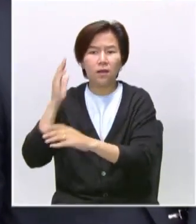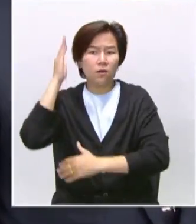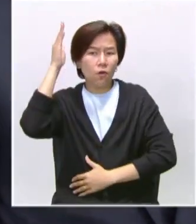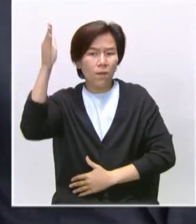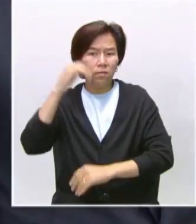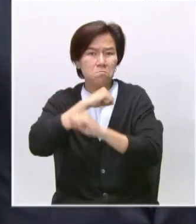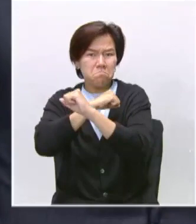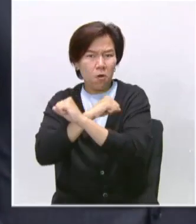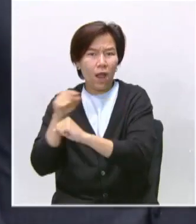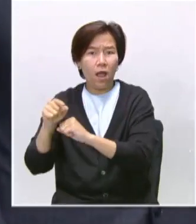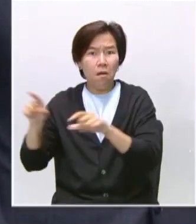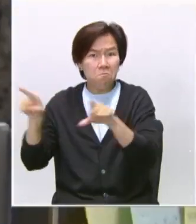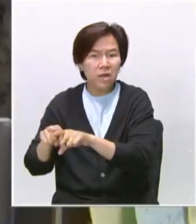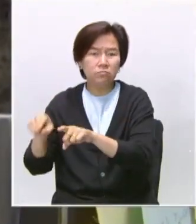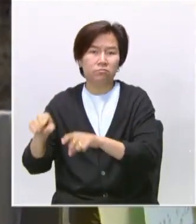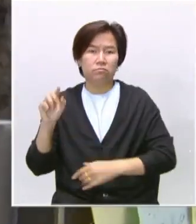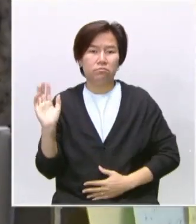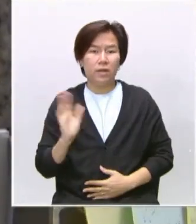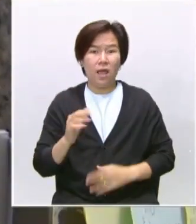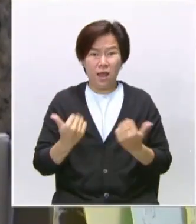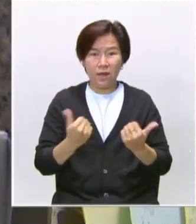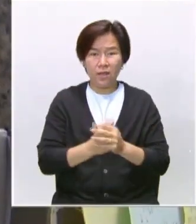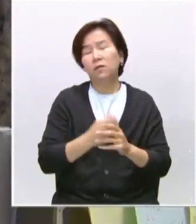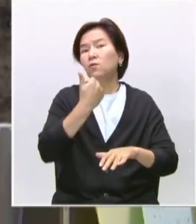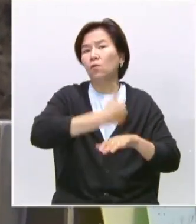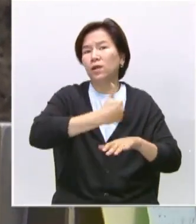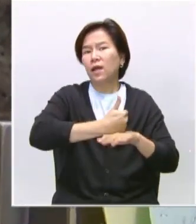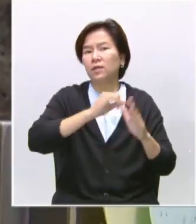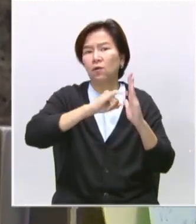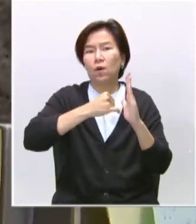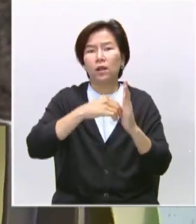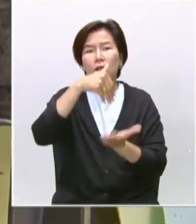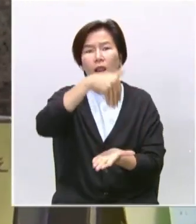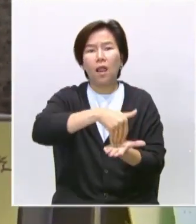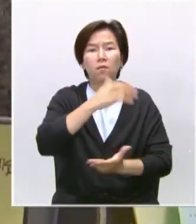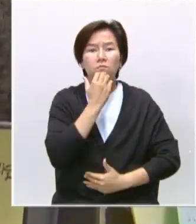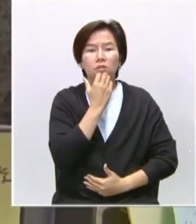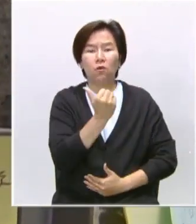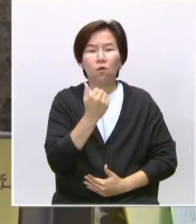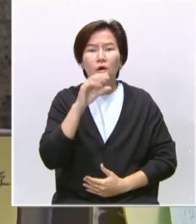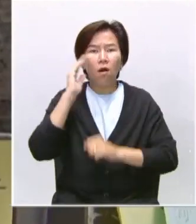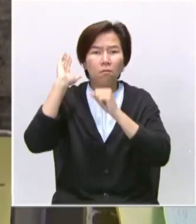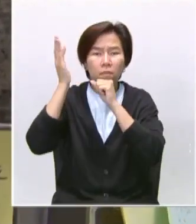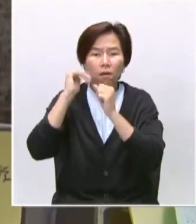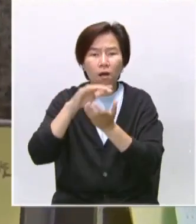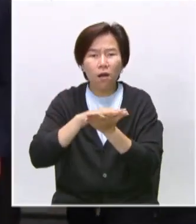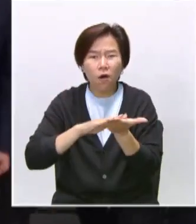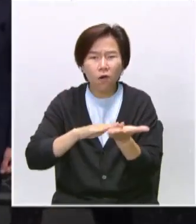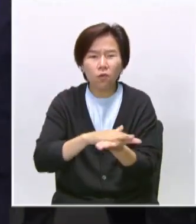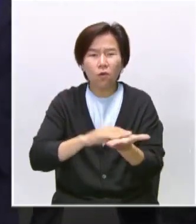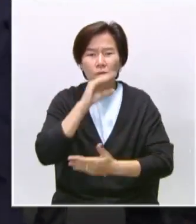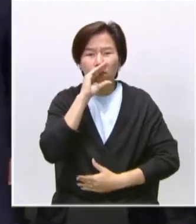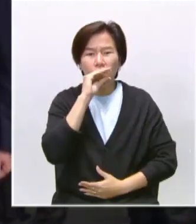ตด้านนายกเทศมนตรีกรุงโซโอแซฮุนได้กล่าวขอโทษทั้งน้ำตาต่อสาธารณชนเมื่อว